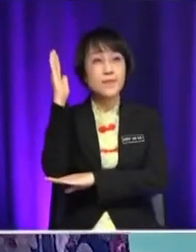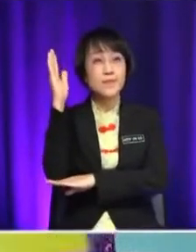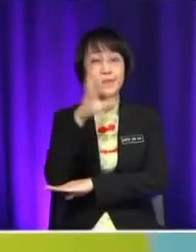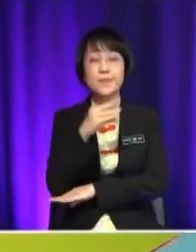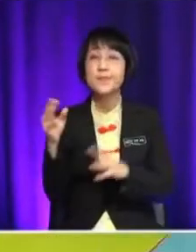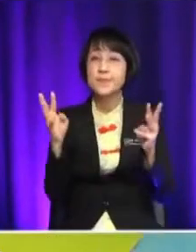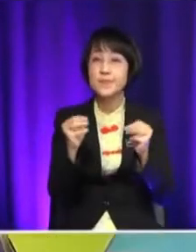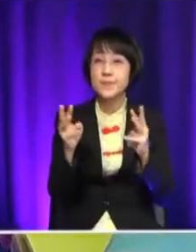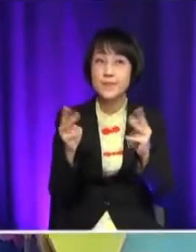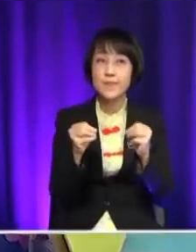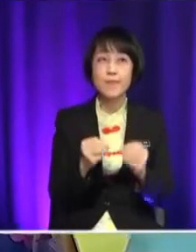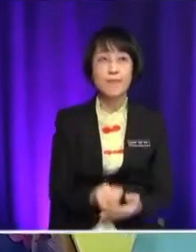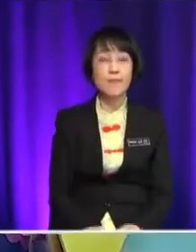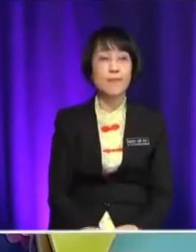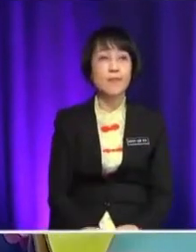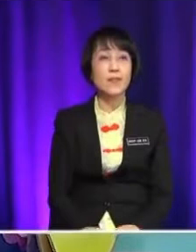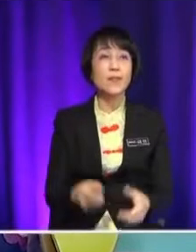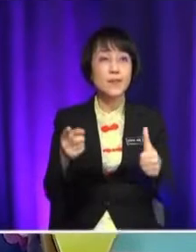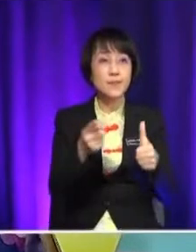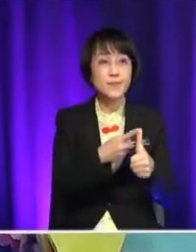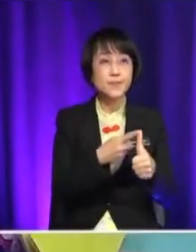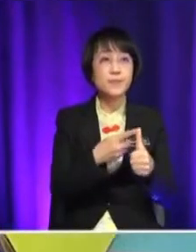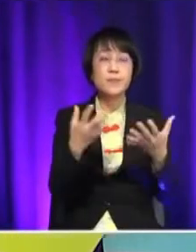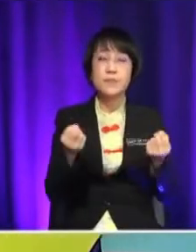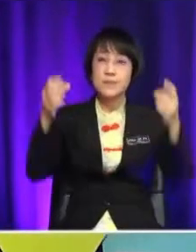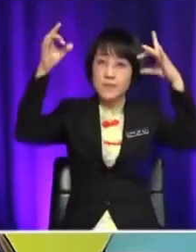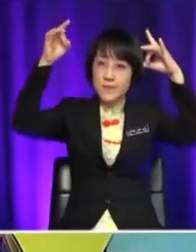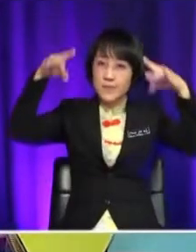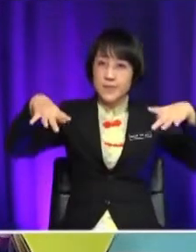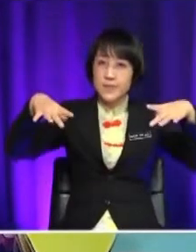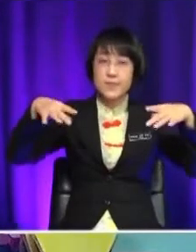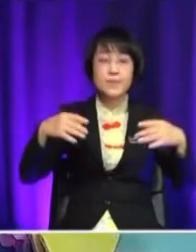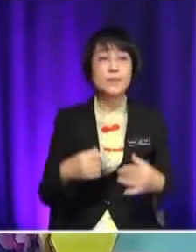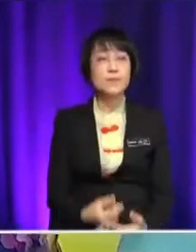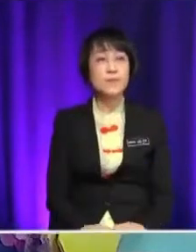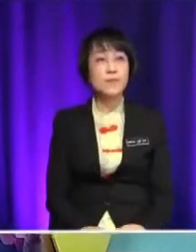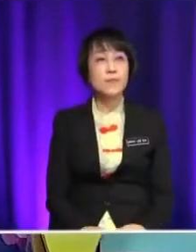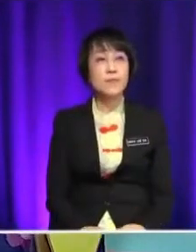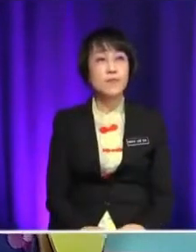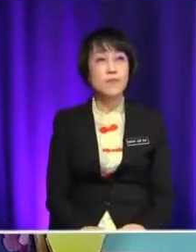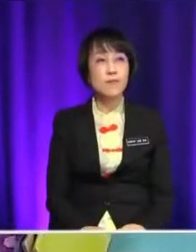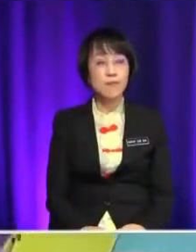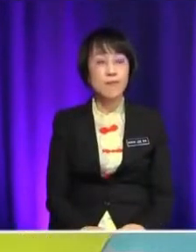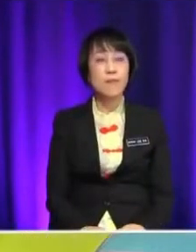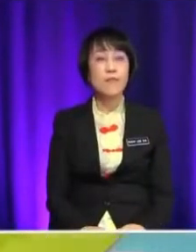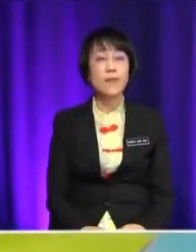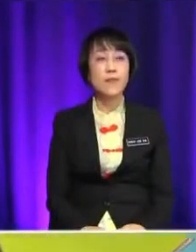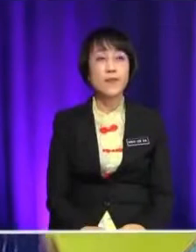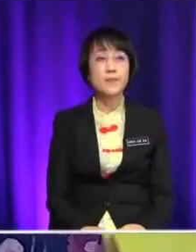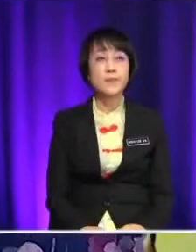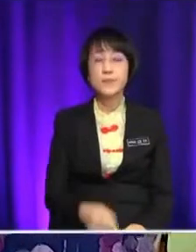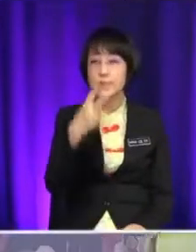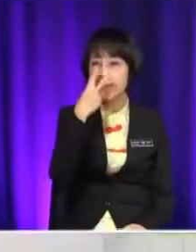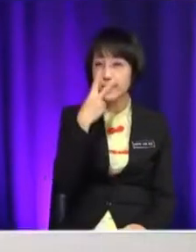forum. Pertama sekali, bila kita nak menilai sesuatu perkara ataupun panel ataupun penyampai, kita kena